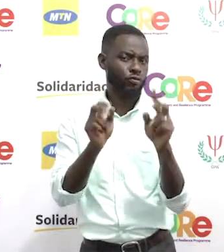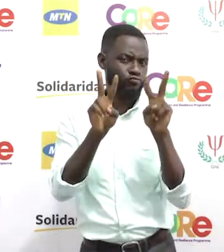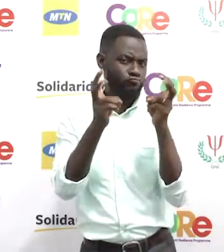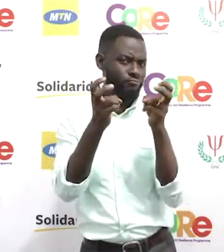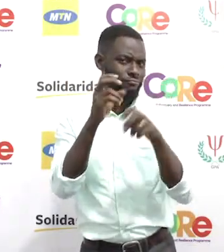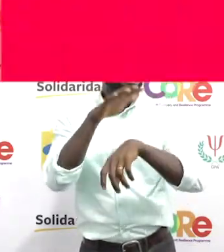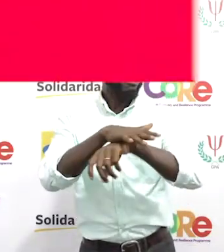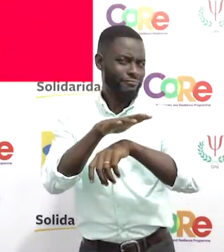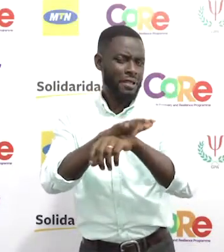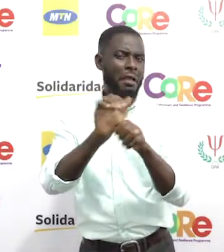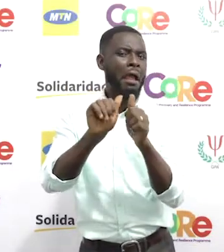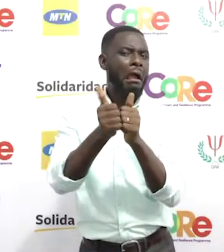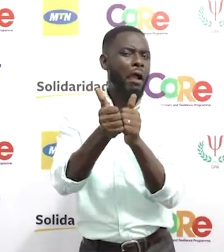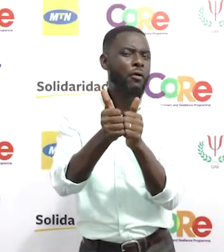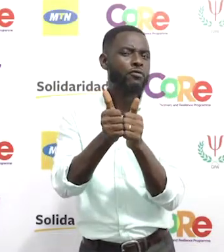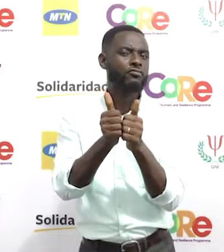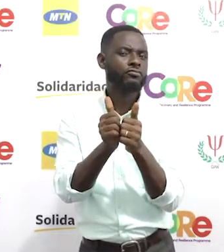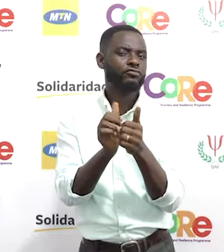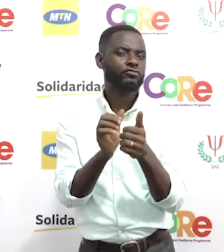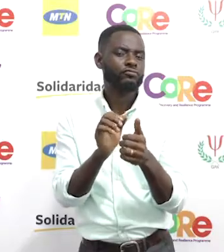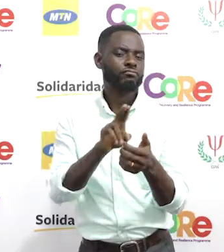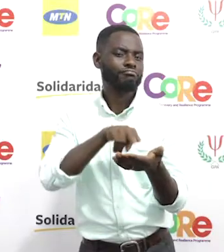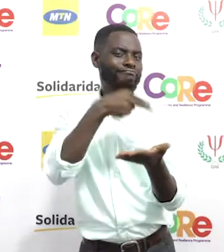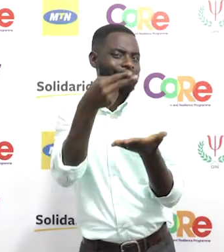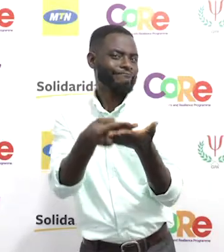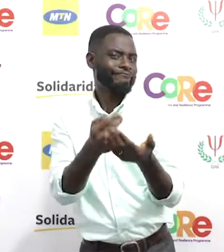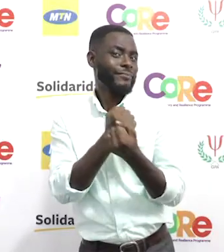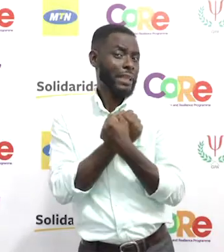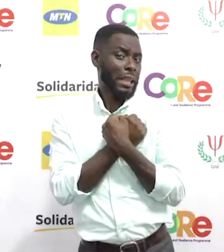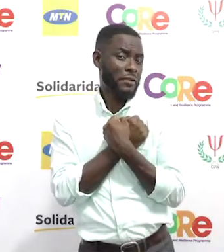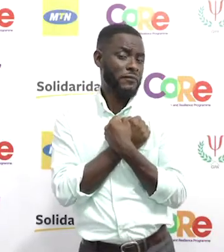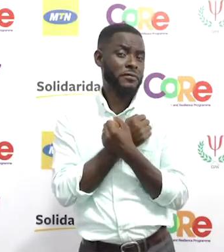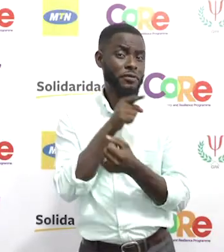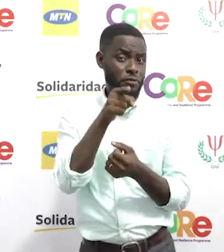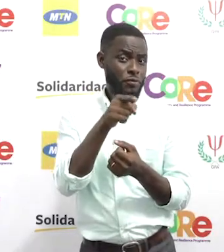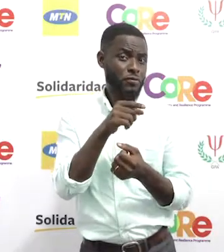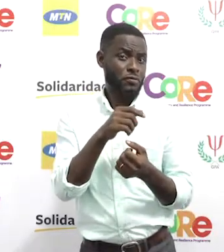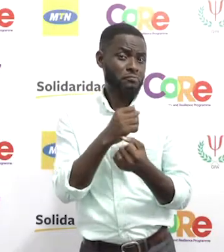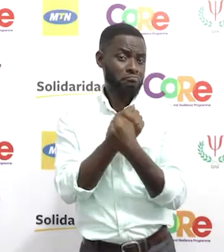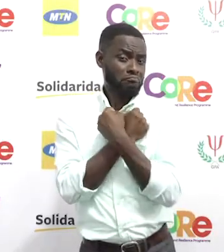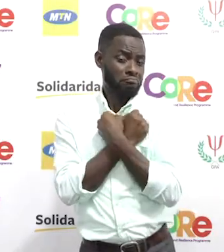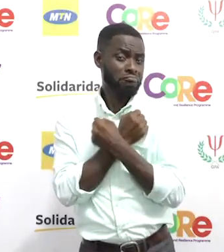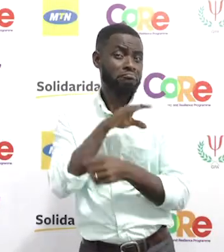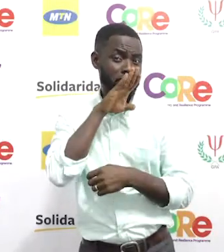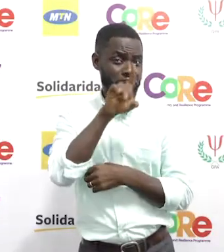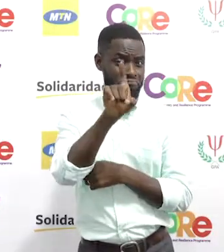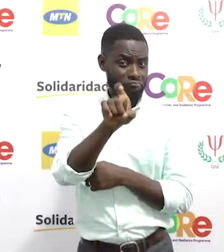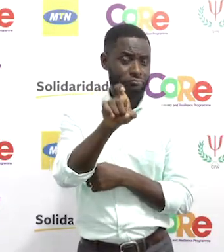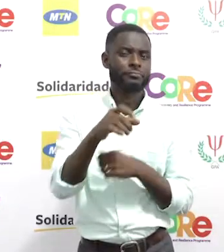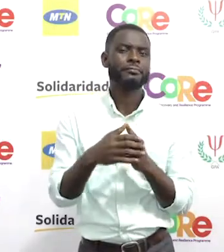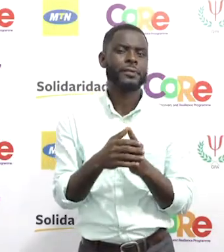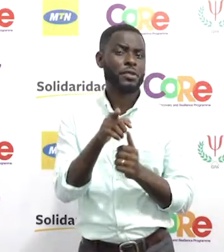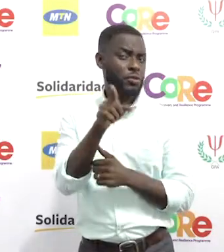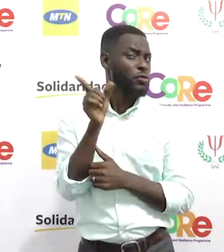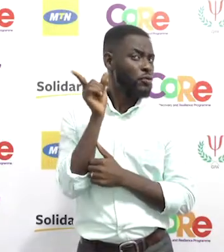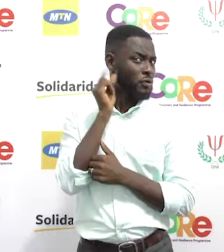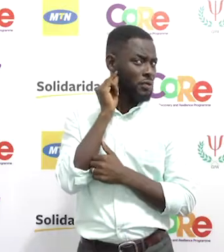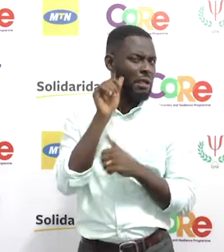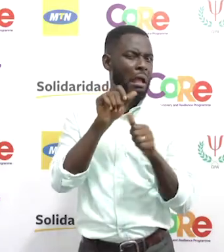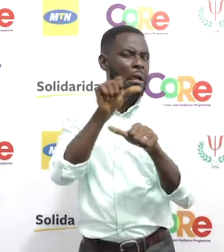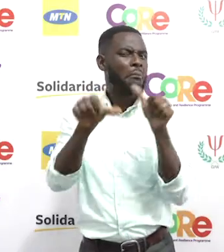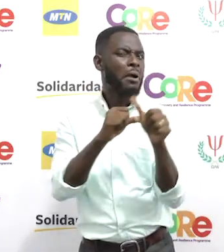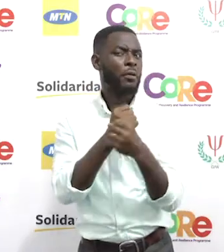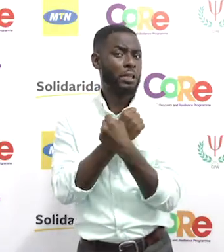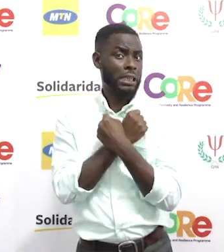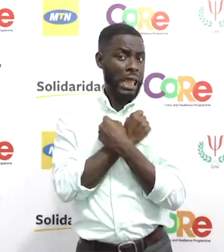na na haa muku hi. Anosu mo muku dang. Ani onu suomu ni anan